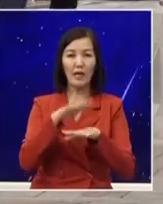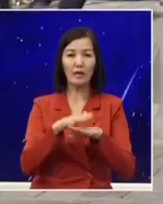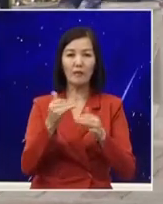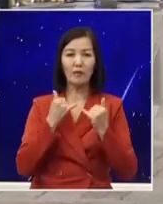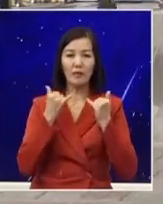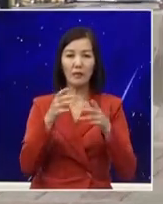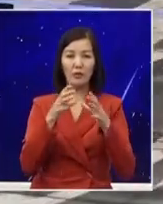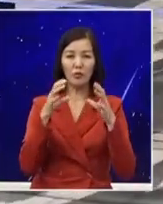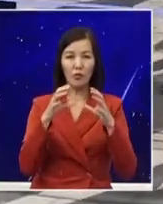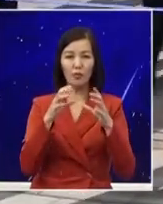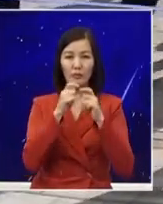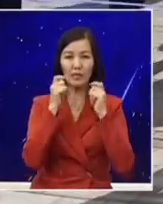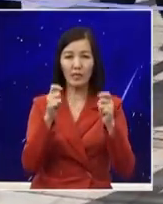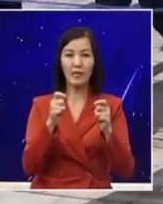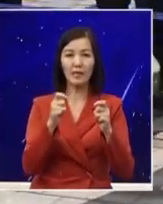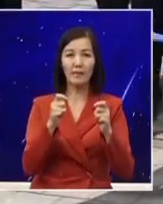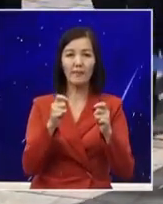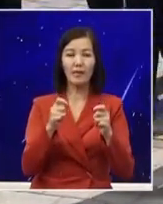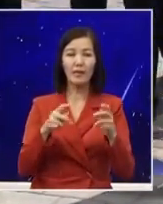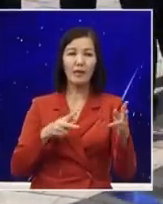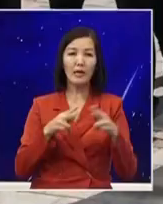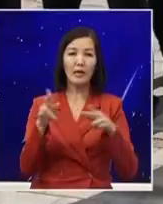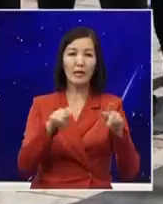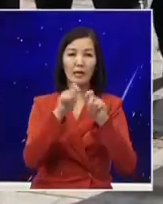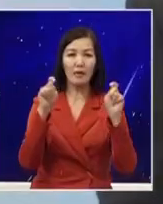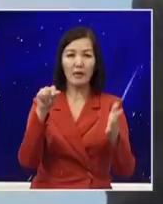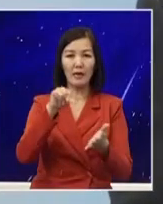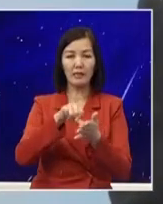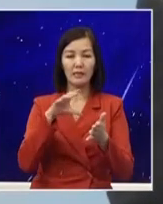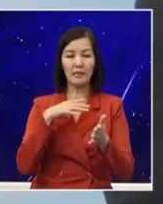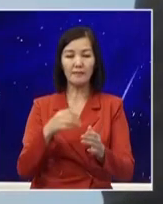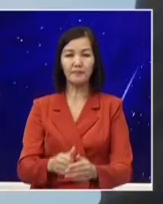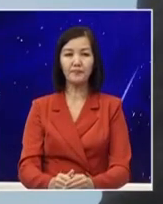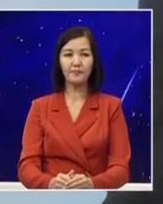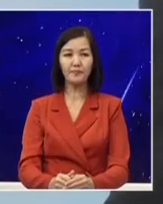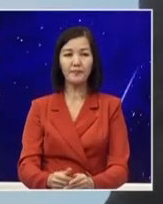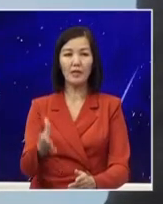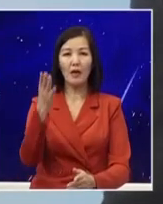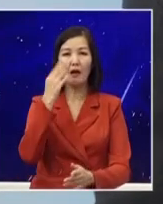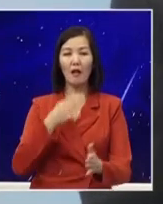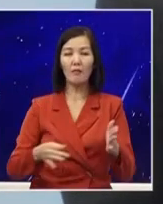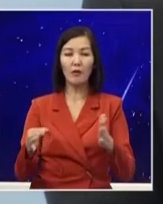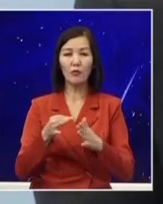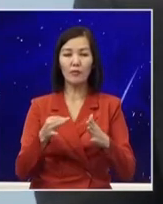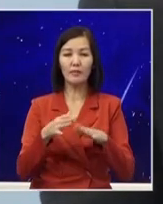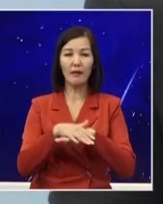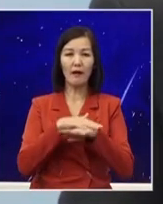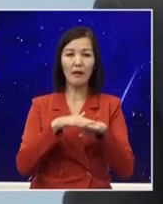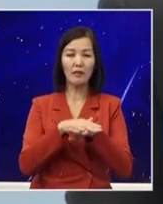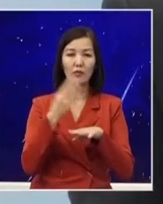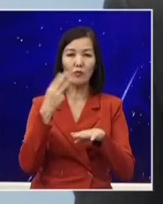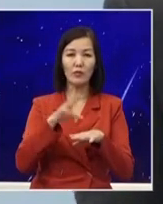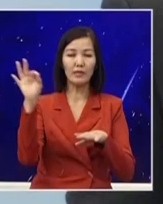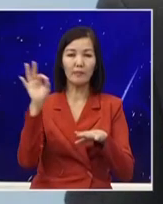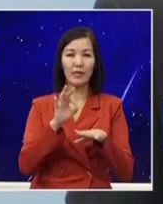құрметпен доп сыйлады. Игі тілекпен бірлесіп лента қиысты. Алматы облысында халықтың 30%-дан